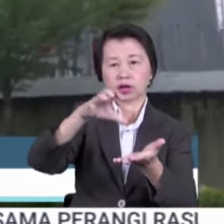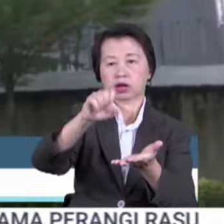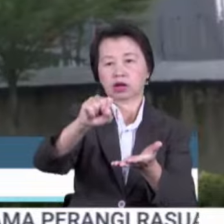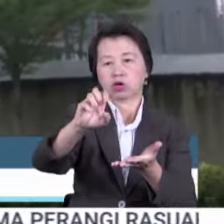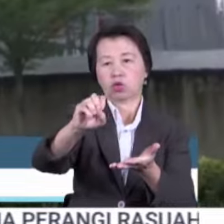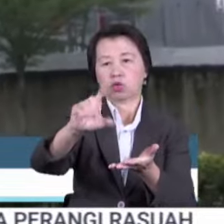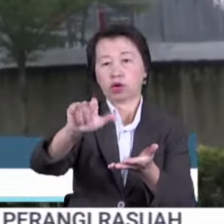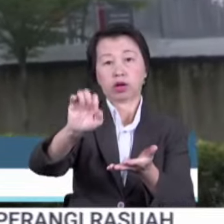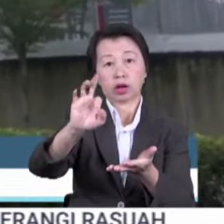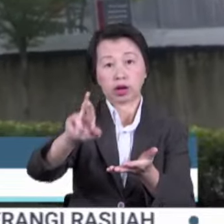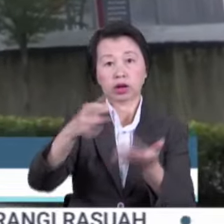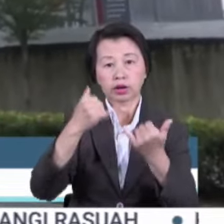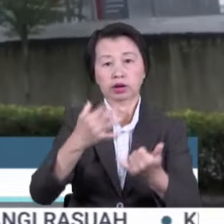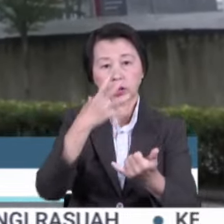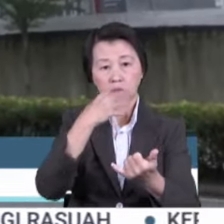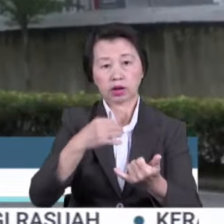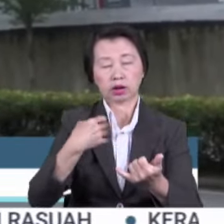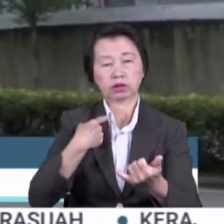dengan